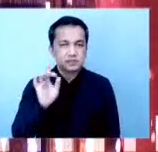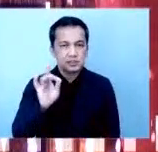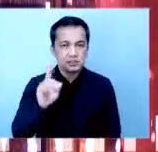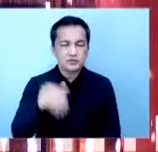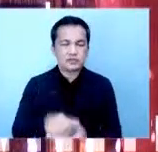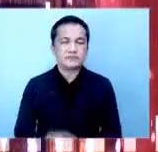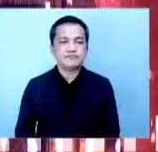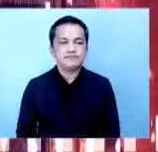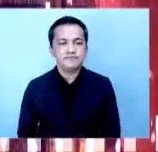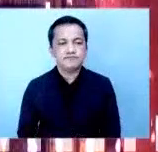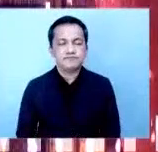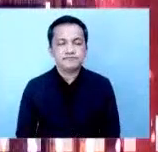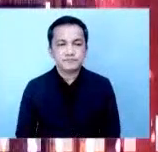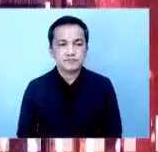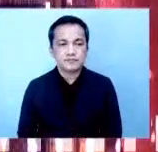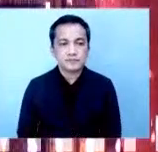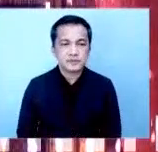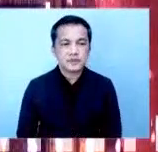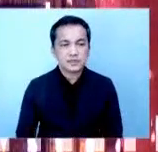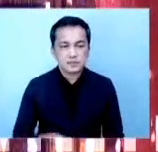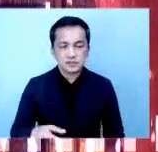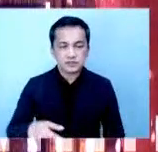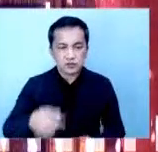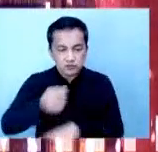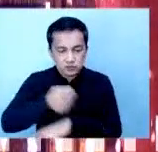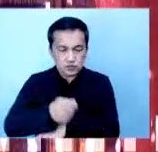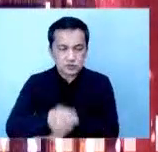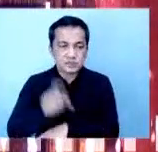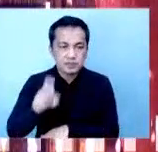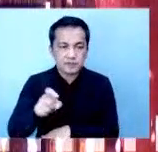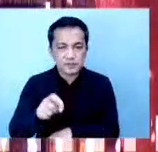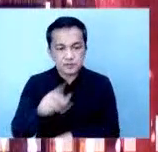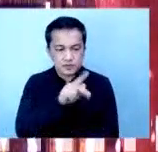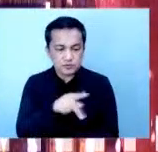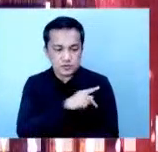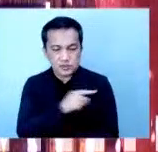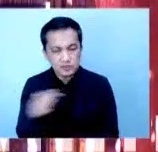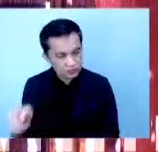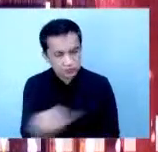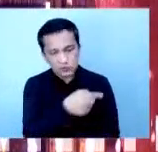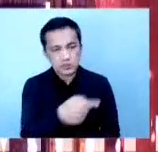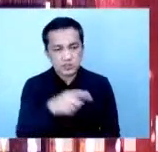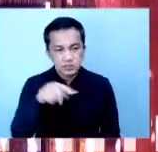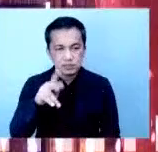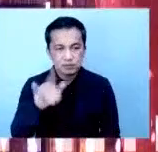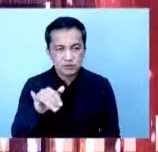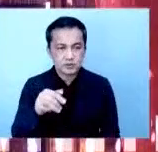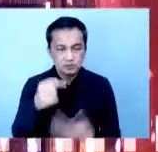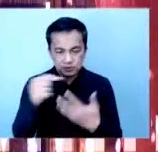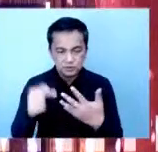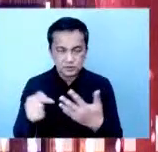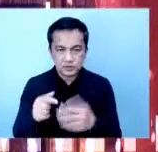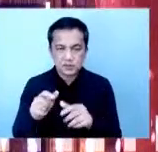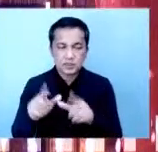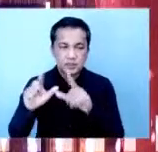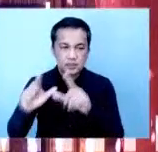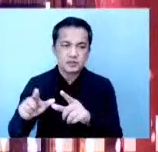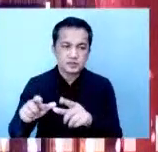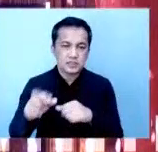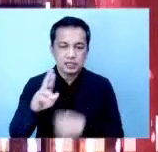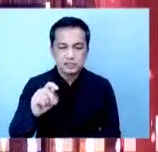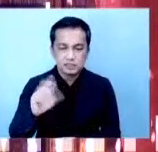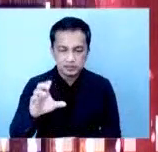pesos. Ayon sa korte, dapat personal na pumunta si Quiboloy at ang iba pang akusado sa Regional Child Court